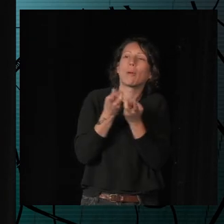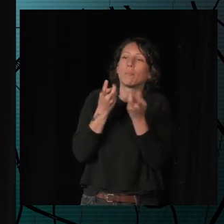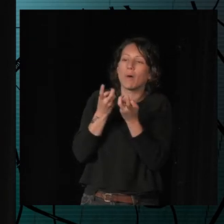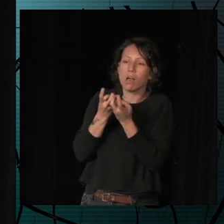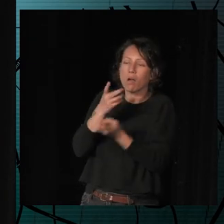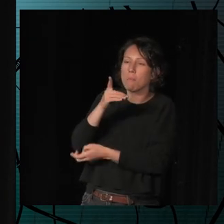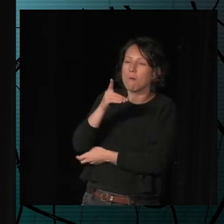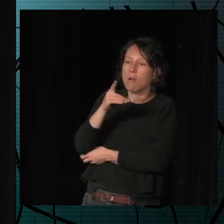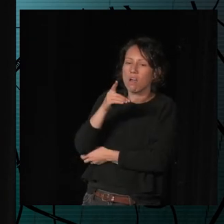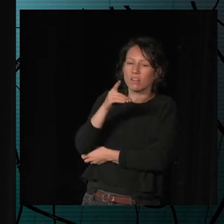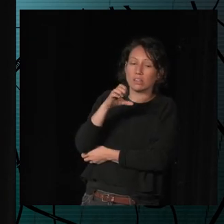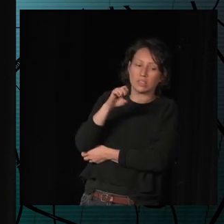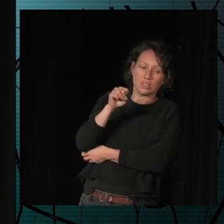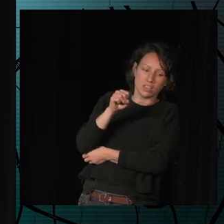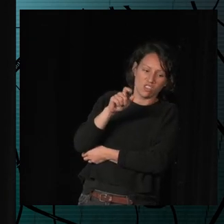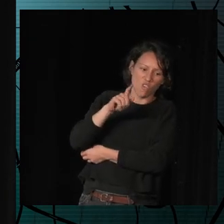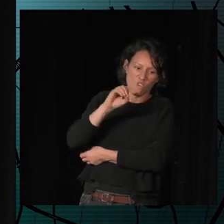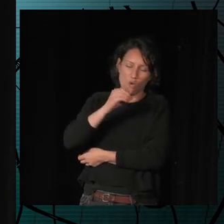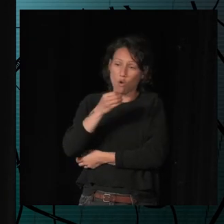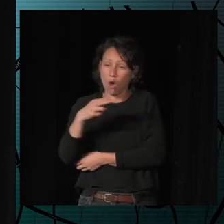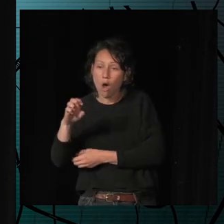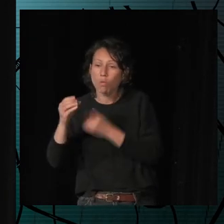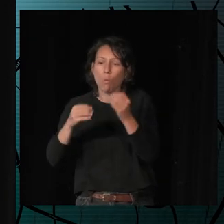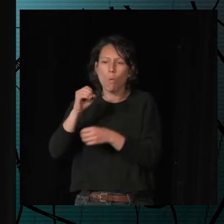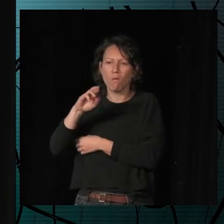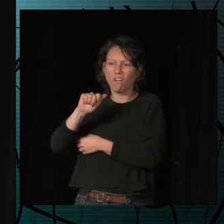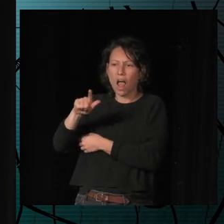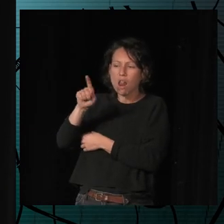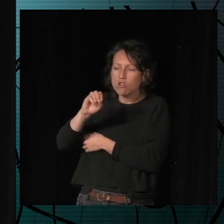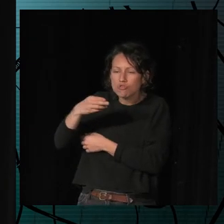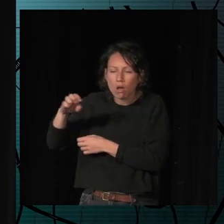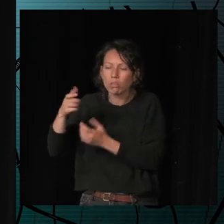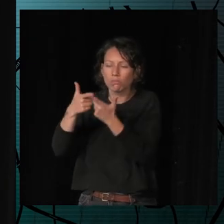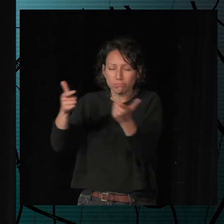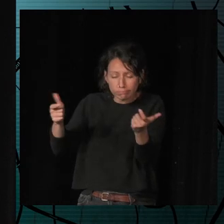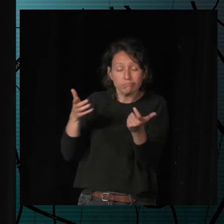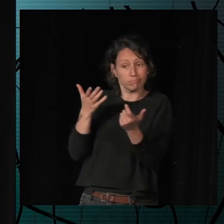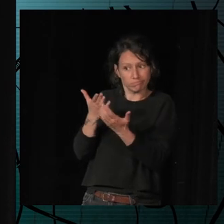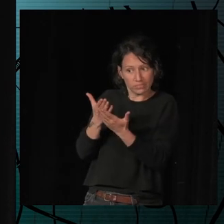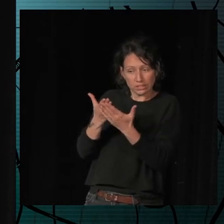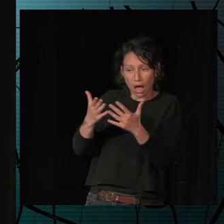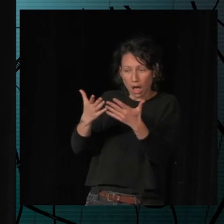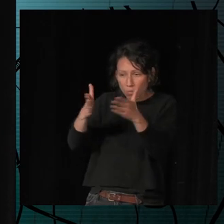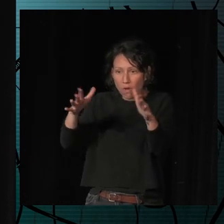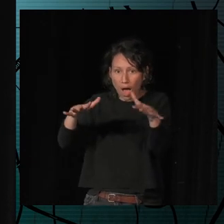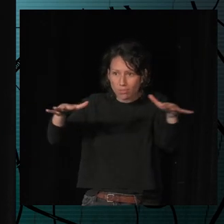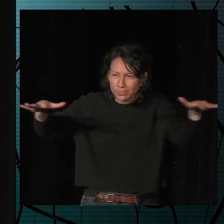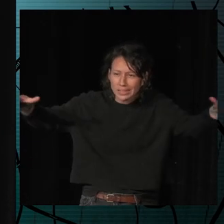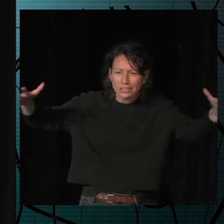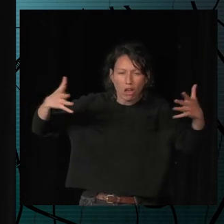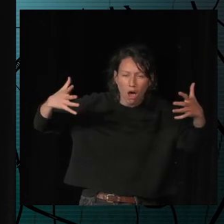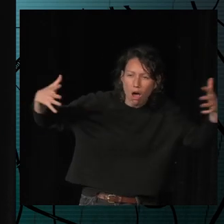days Gon même dans horizon avec quelques éléments qui jouent sur la peur également euh comment ça s'articule justement la peur en monde ouvert est-ce qu'il y a pas un petit problème de